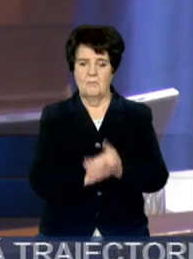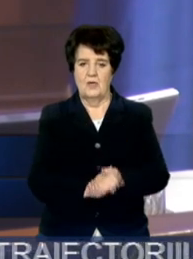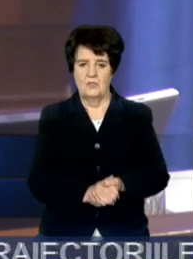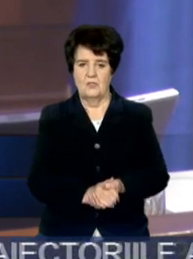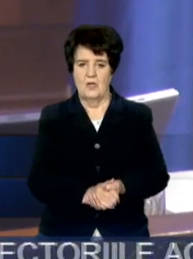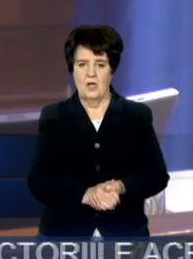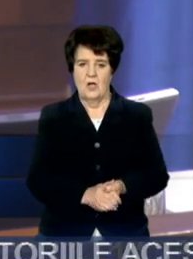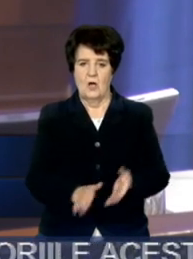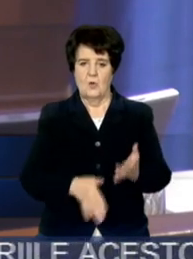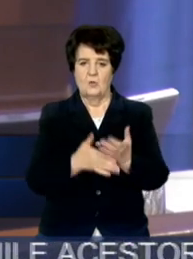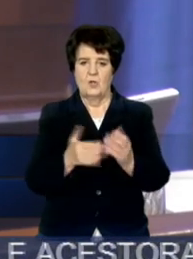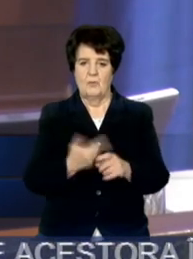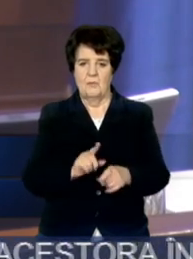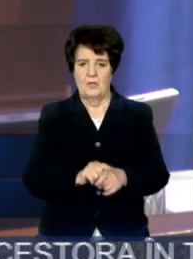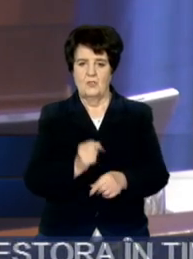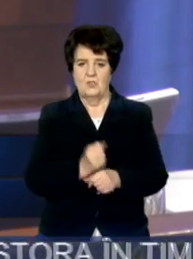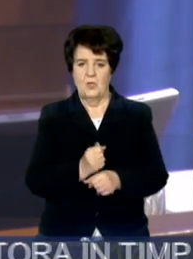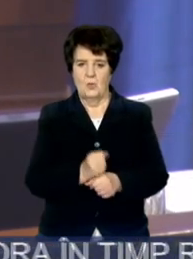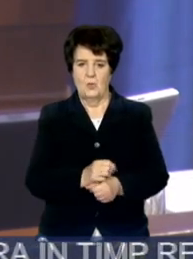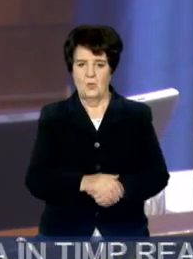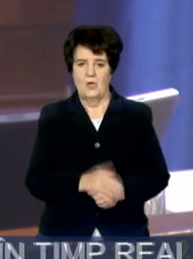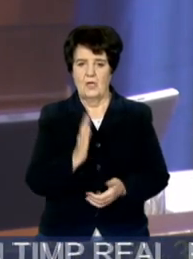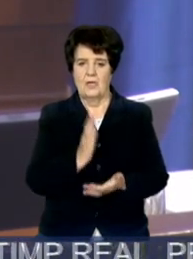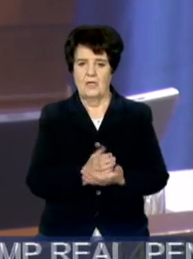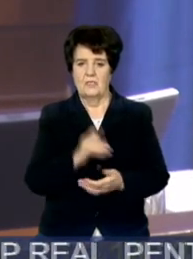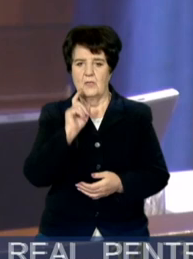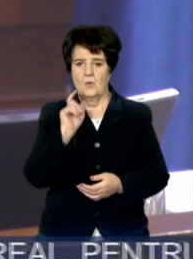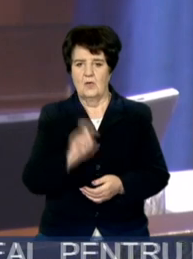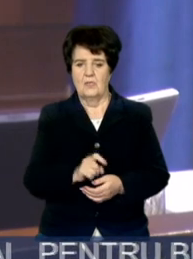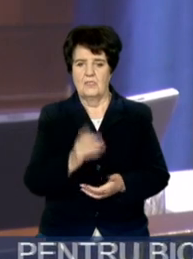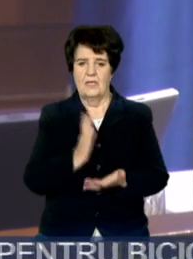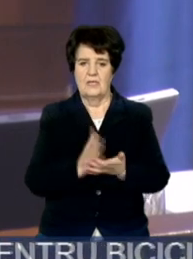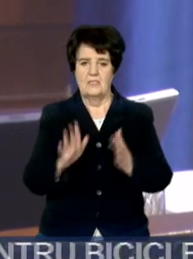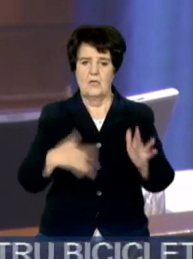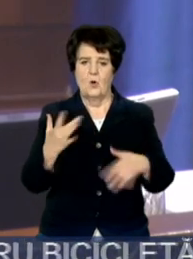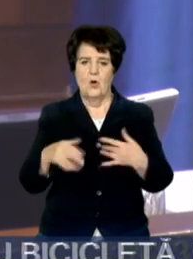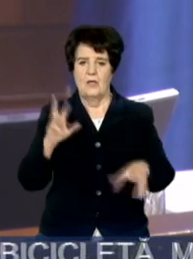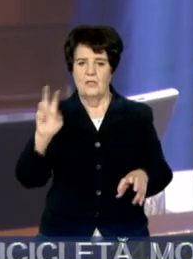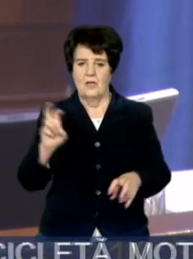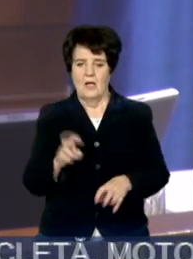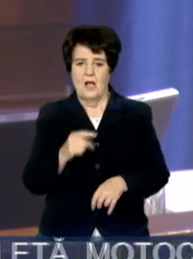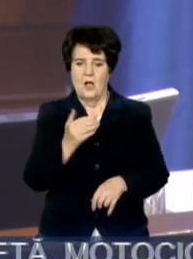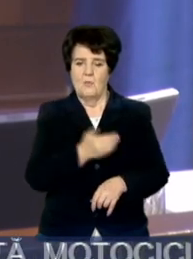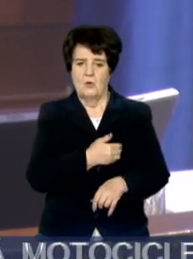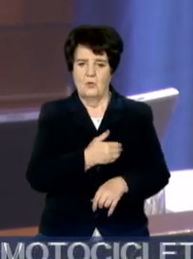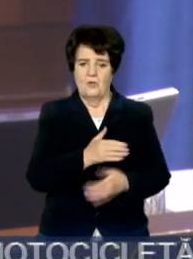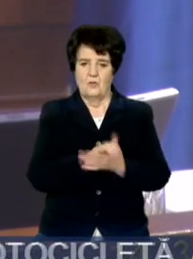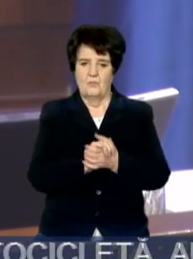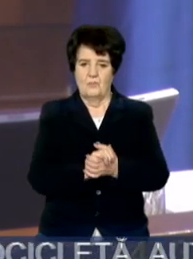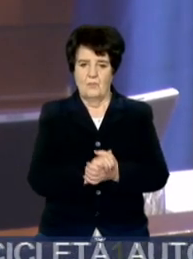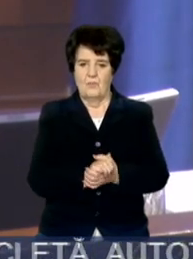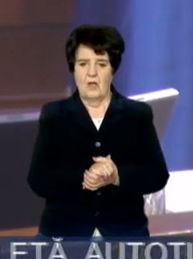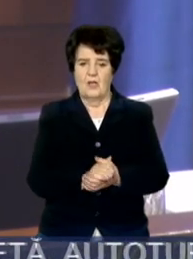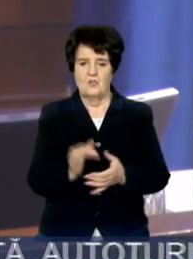și contribuim la acest lucru ceea ce este un lucrarea mea Este o dramă și Noi dorim pace și dialog cât mai repede și